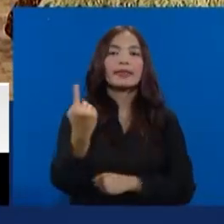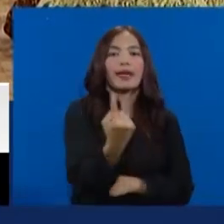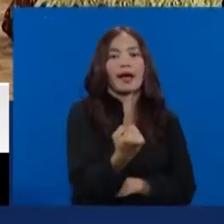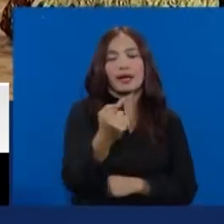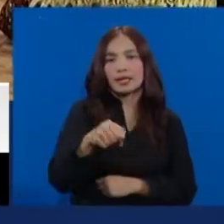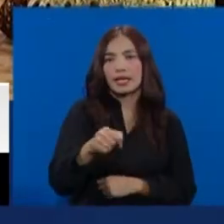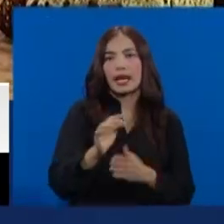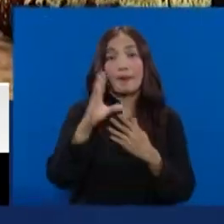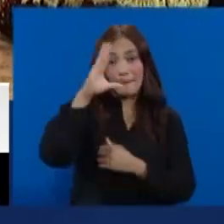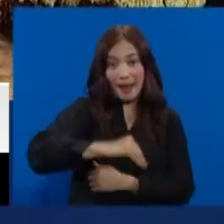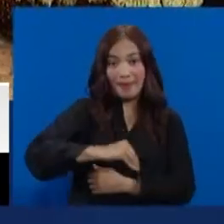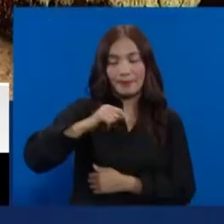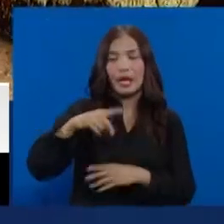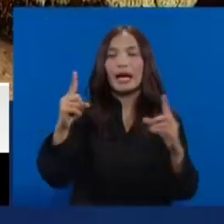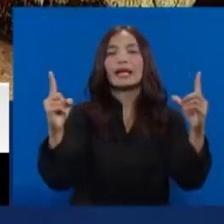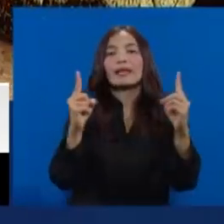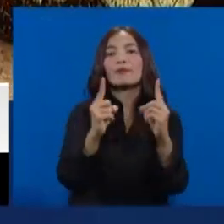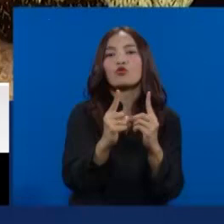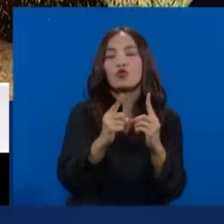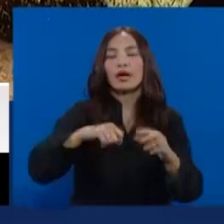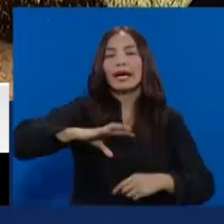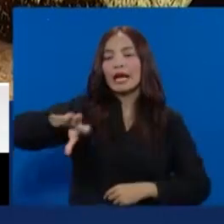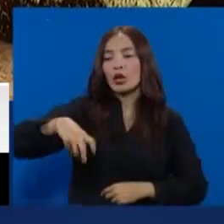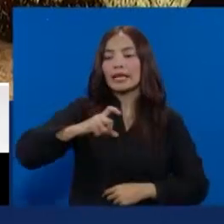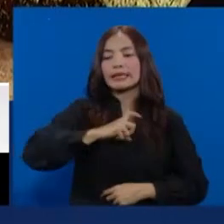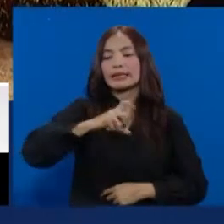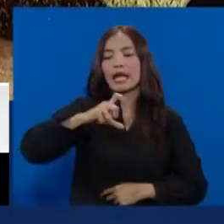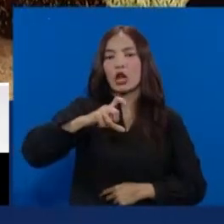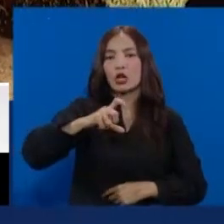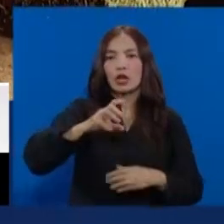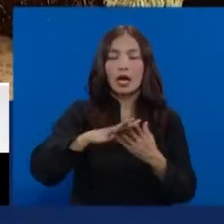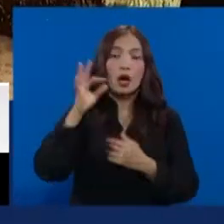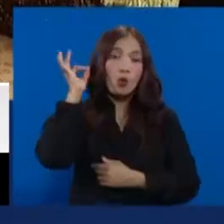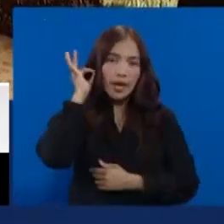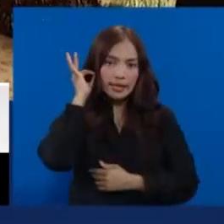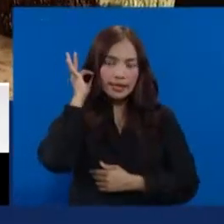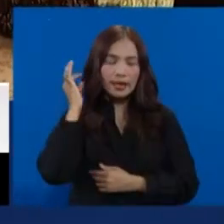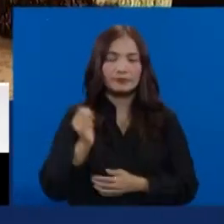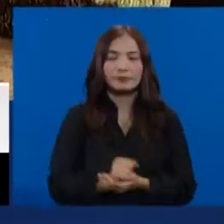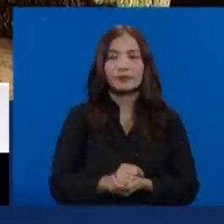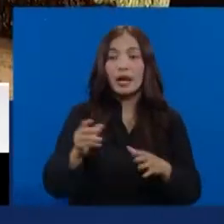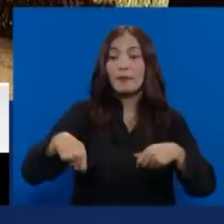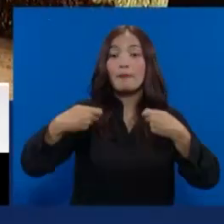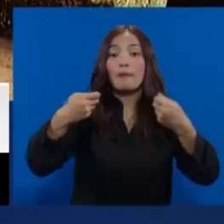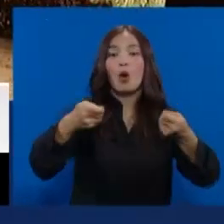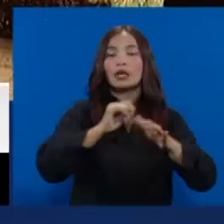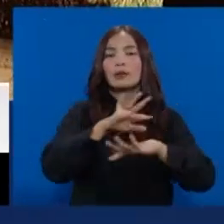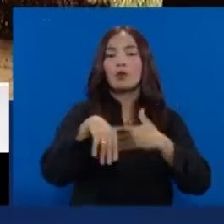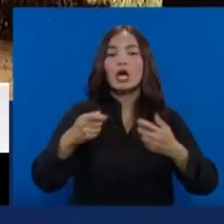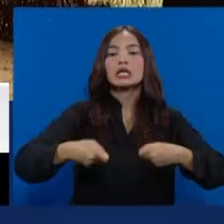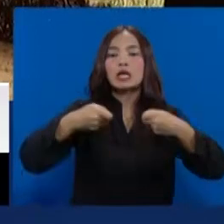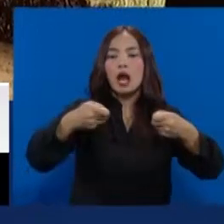hadir langsung dan datang bertemu dengan keluarga calon pengantin wanita. Erina Sofia Gununo membawa seserahan dan juga